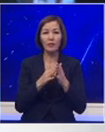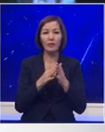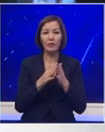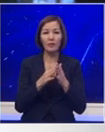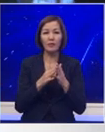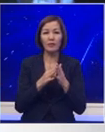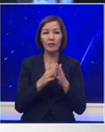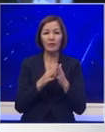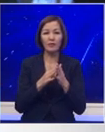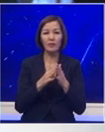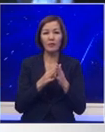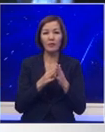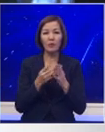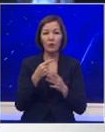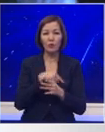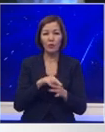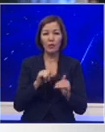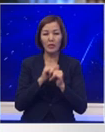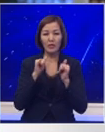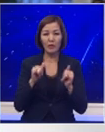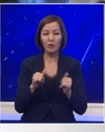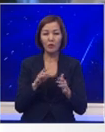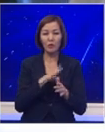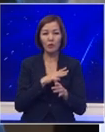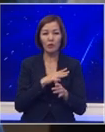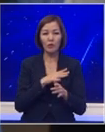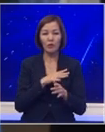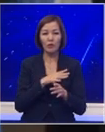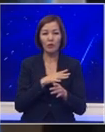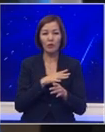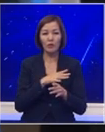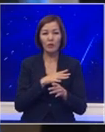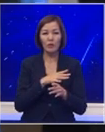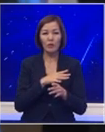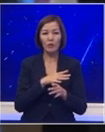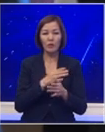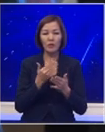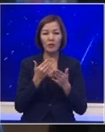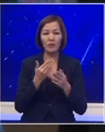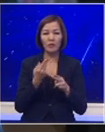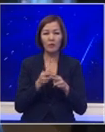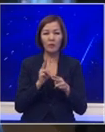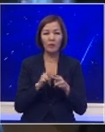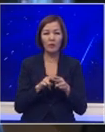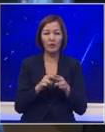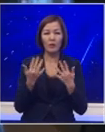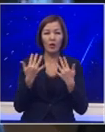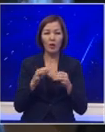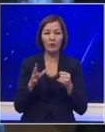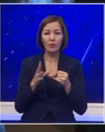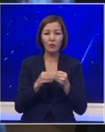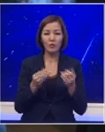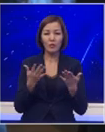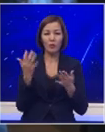музейлердің рухани дамыту, жан-жақты дамыту, мынау қазақта бұлақ көрсең көзін аш дейді, сондықтан ауылда жүріп көрінбей